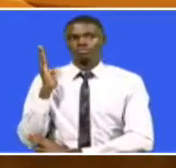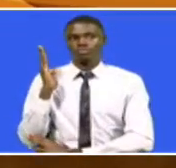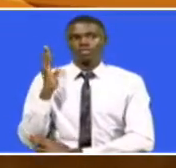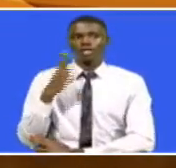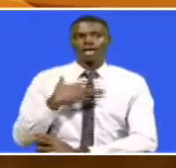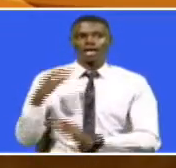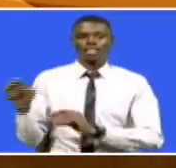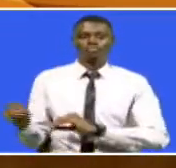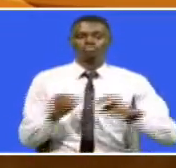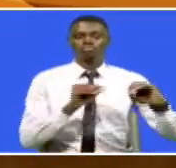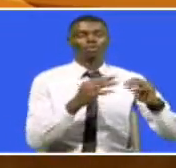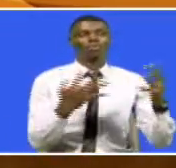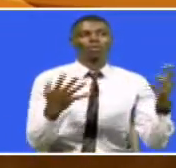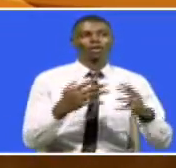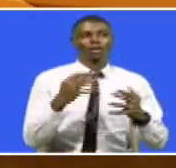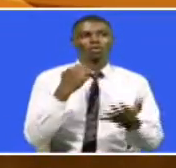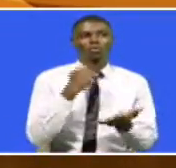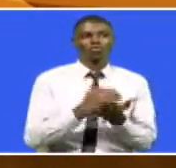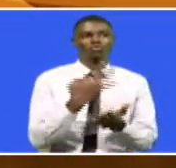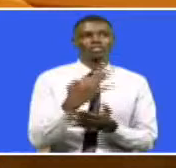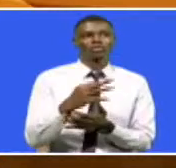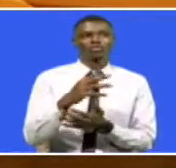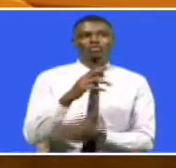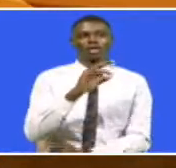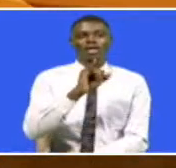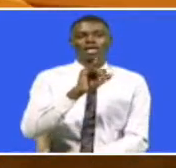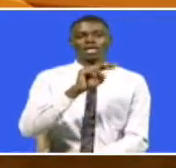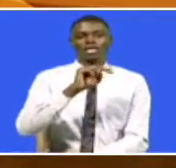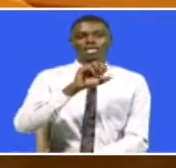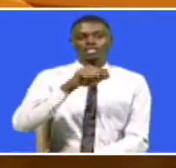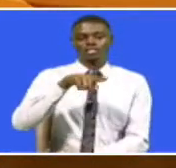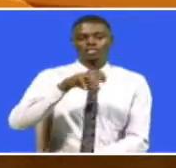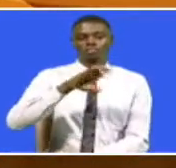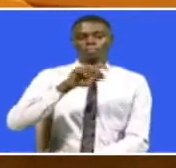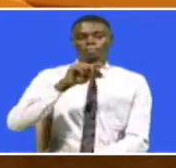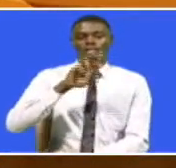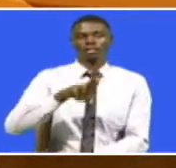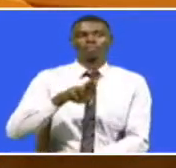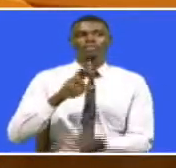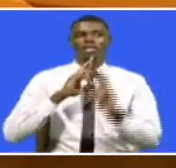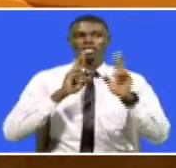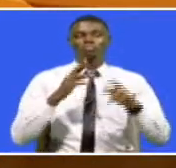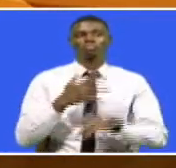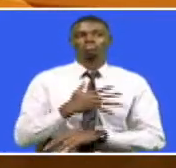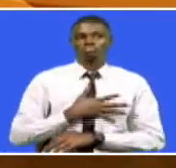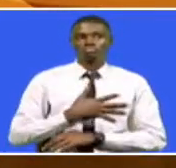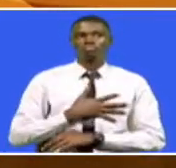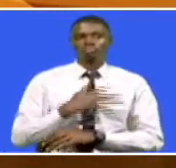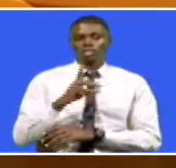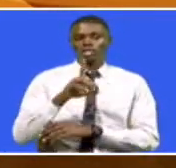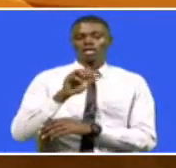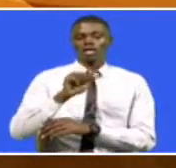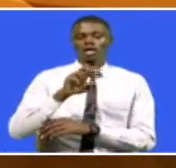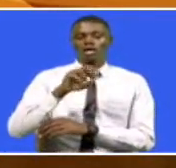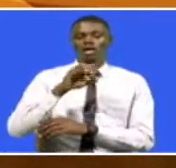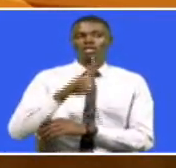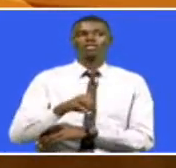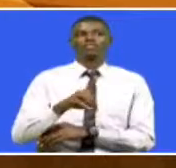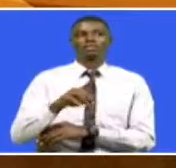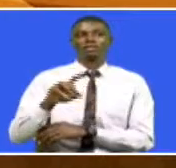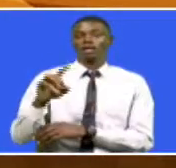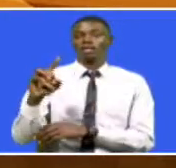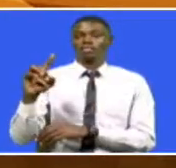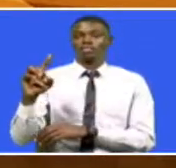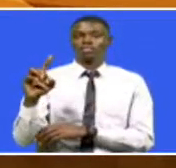na kuzipeleka kwenye afisi ya Inspekta Jenerali wa polisi. Mwanahabari mwenzangu David Mudhoka anaangazia siku za